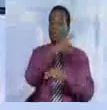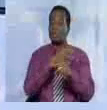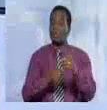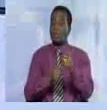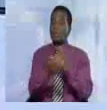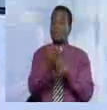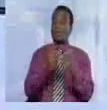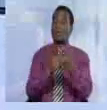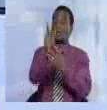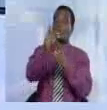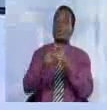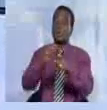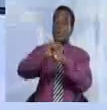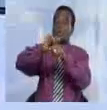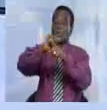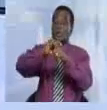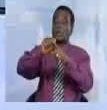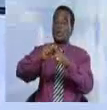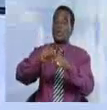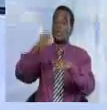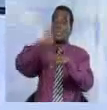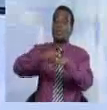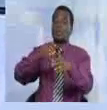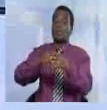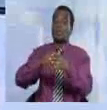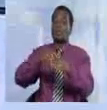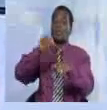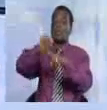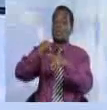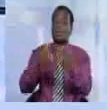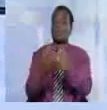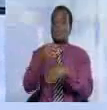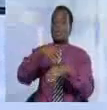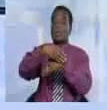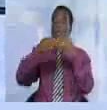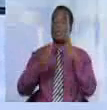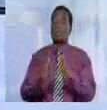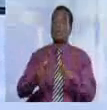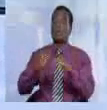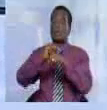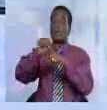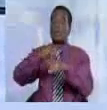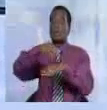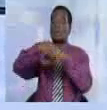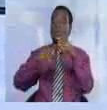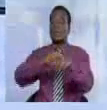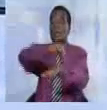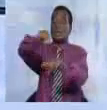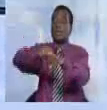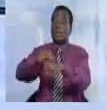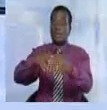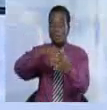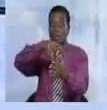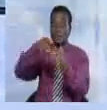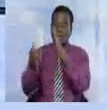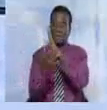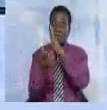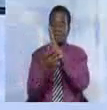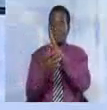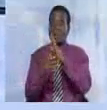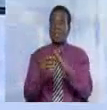efficace de projets. Une formation initiée sur le sujet par le Centre de formation du Bureau national d'études techniques et de développement